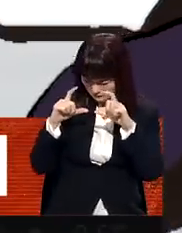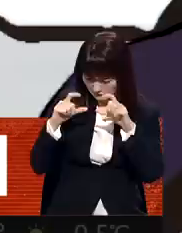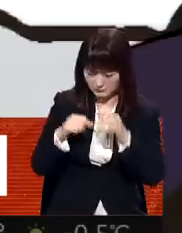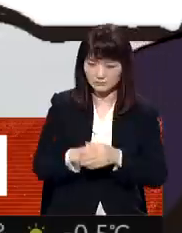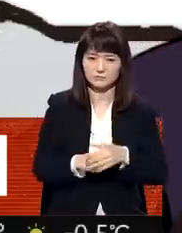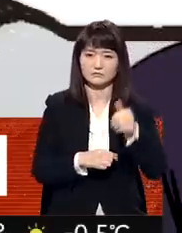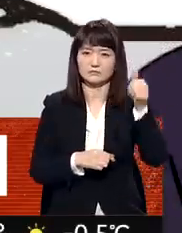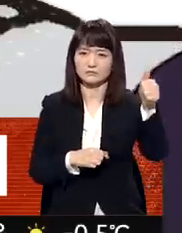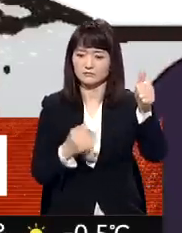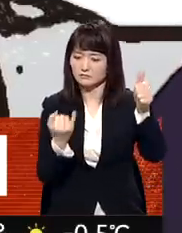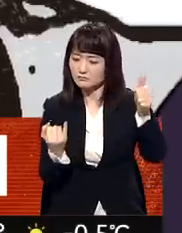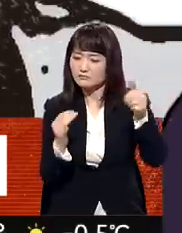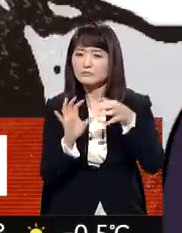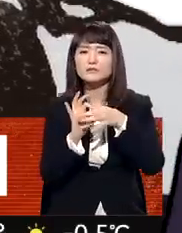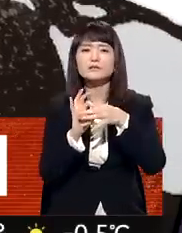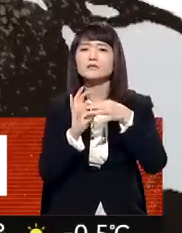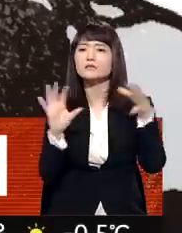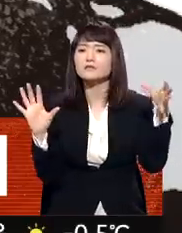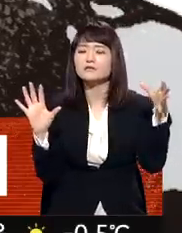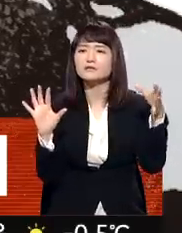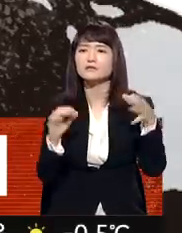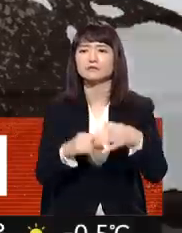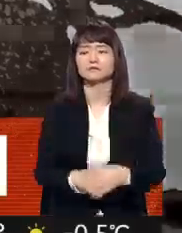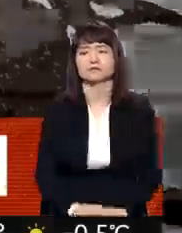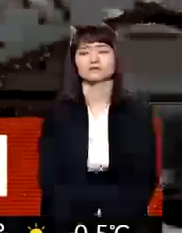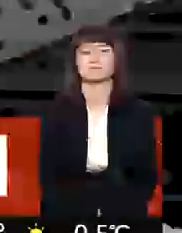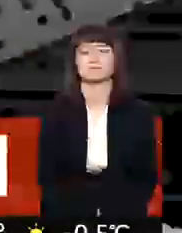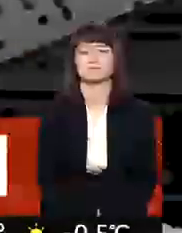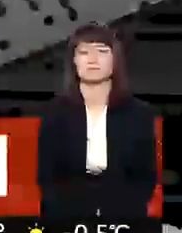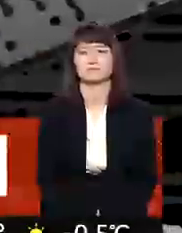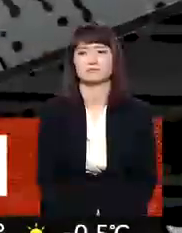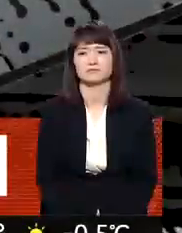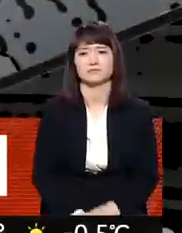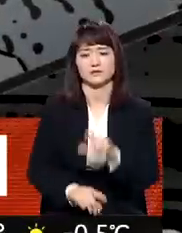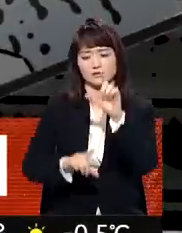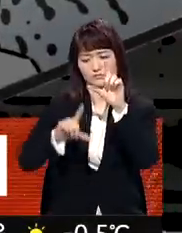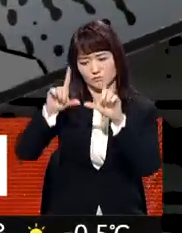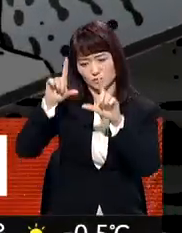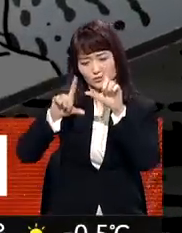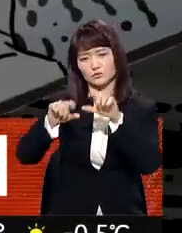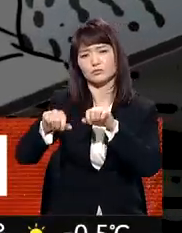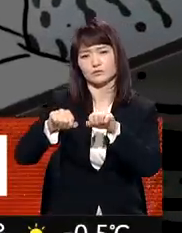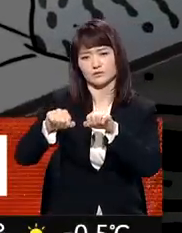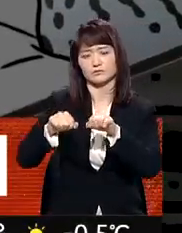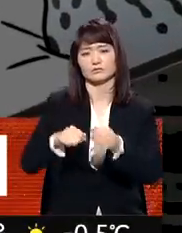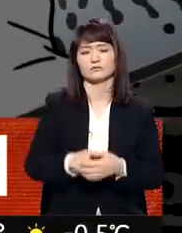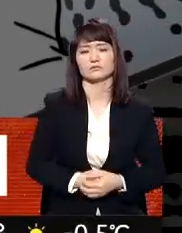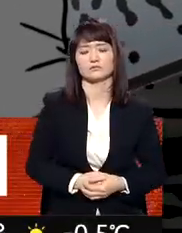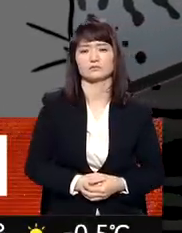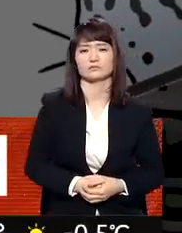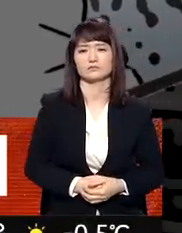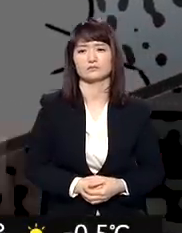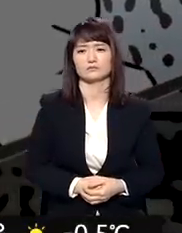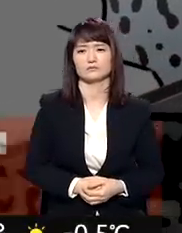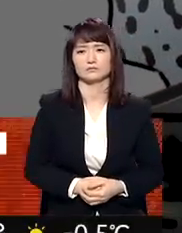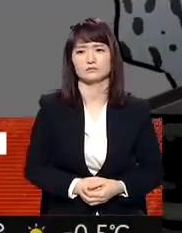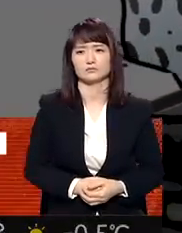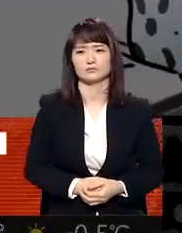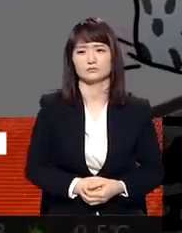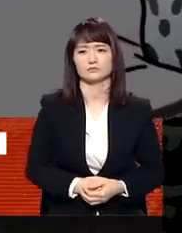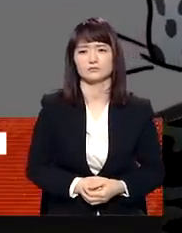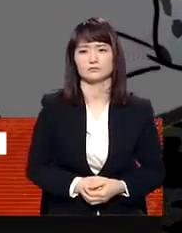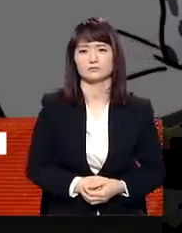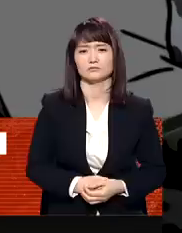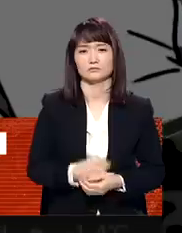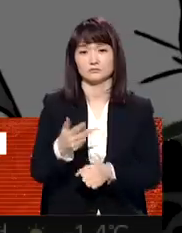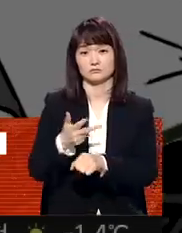부원장과이 여성과는 전혀 관계없는 사유로 만드는 그런 어떤 모습을 보였을뿐만 아니라 아까 제가 말씀드린 바와